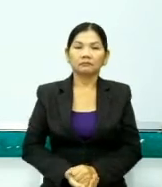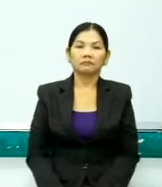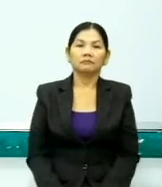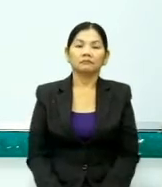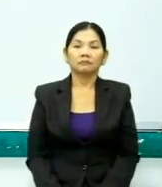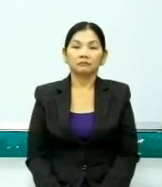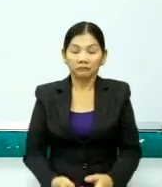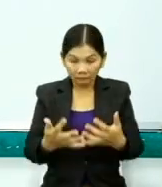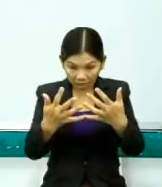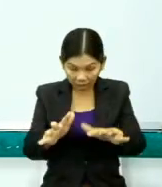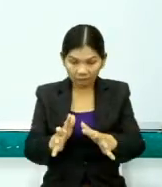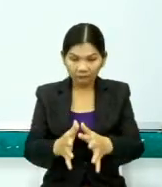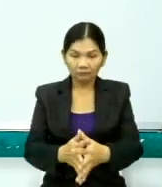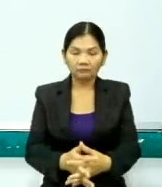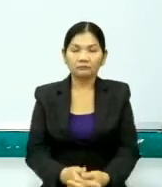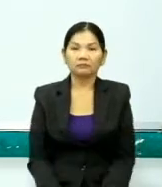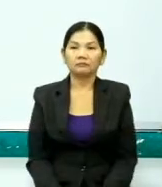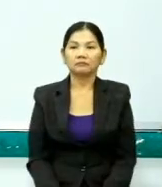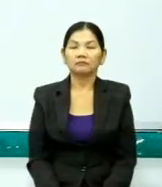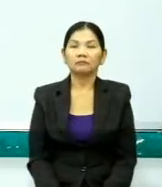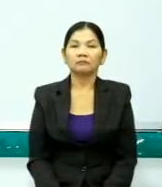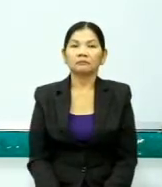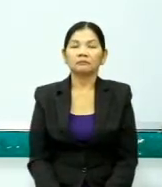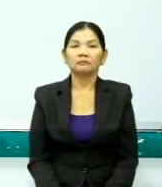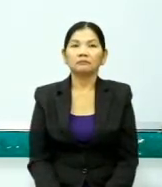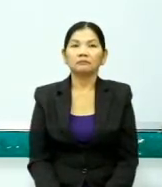chà rồi rồi hay rồi này